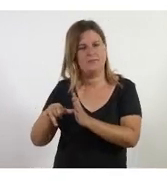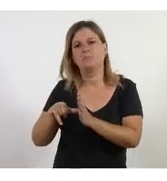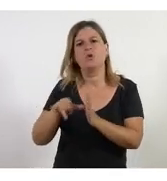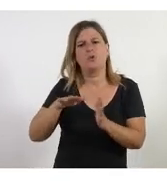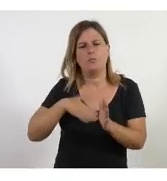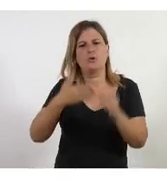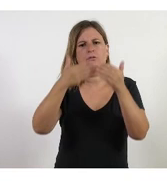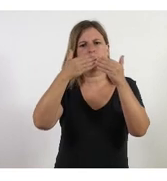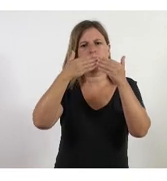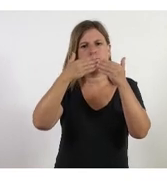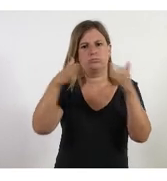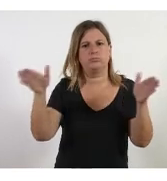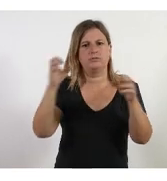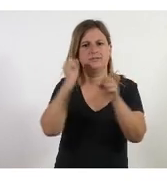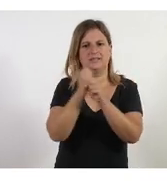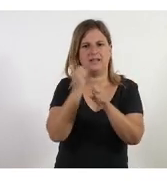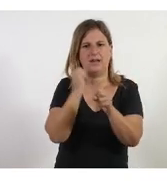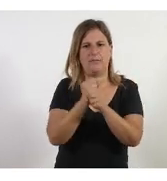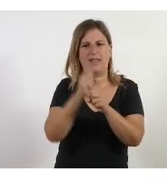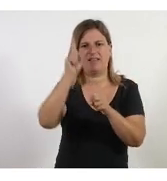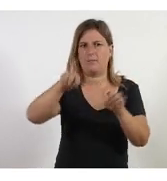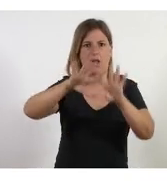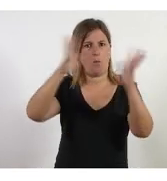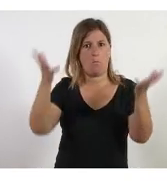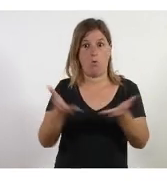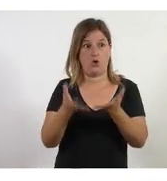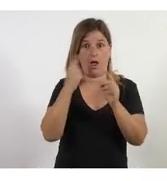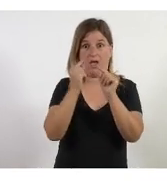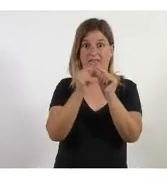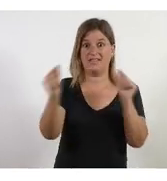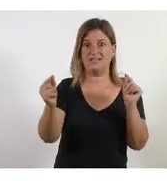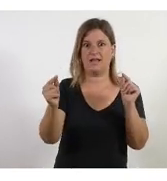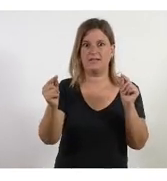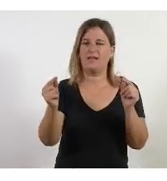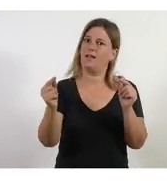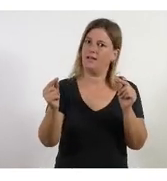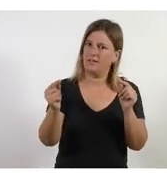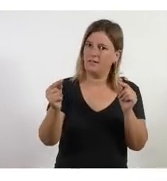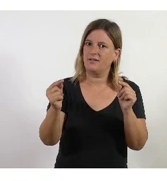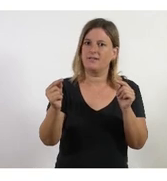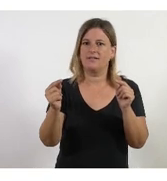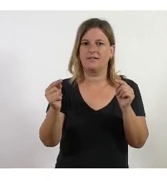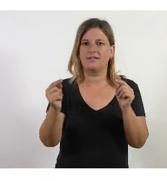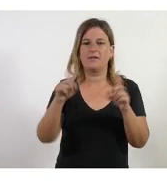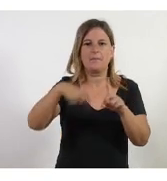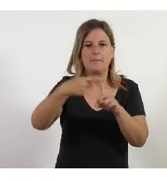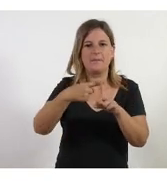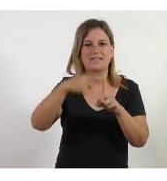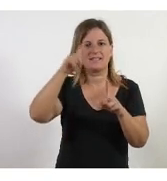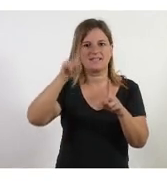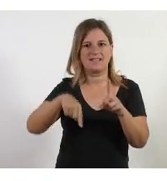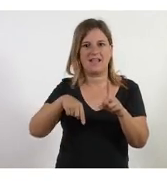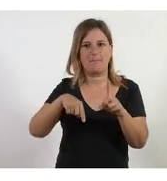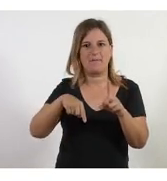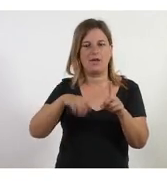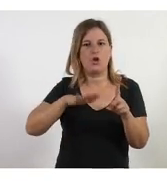puc obrir-me a treballar amb tot el món, per exemple. No? I aquí, a més, passa el que us deia al